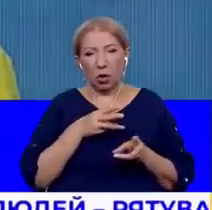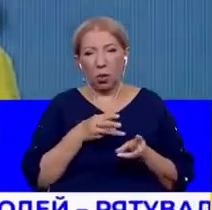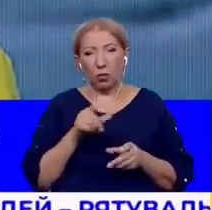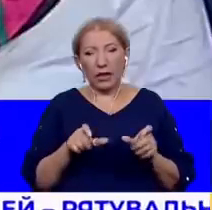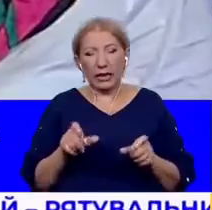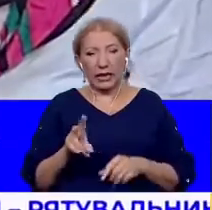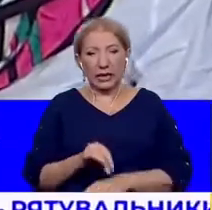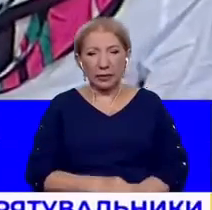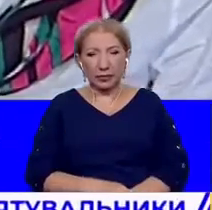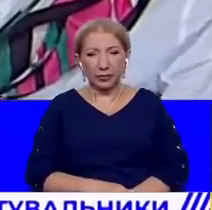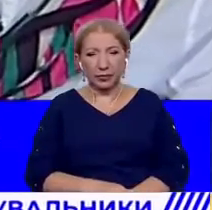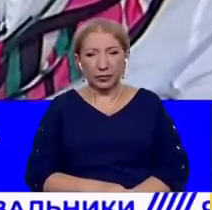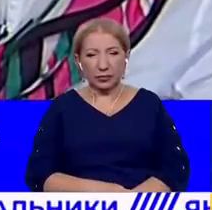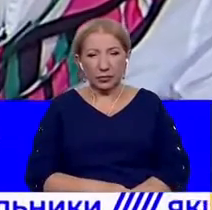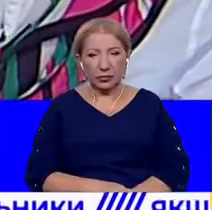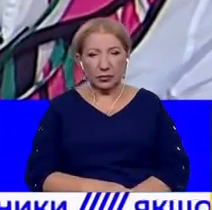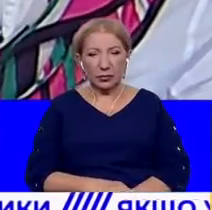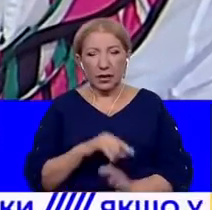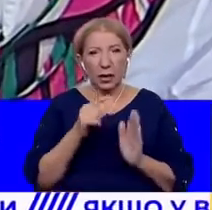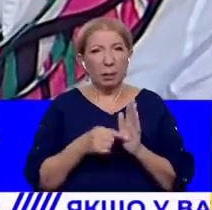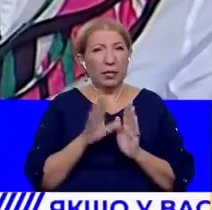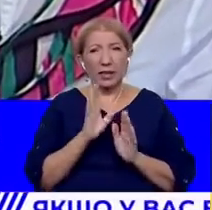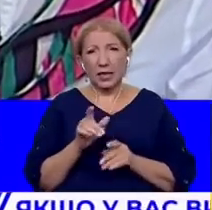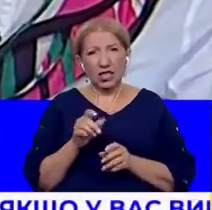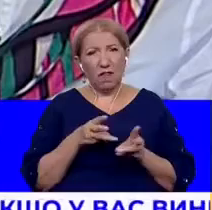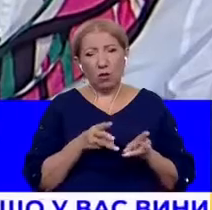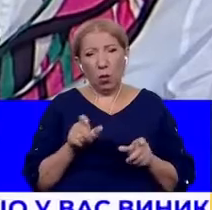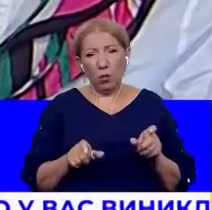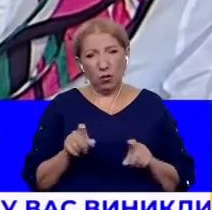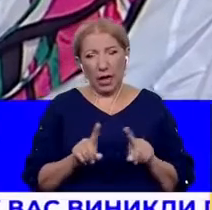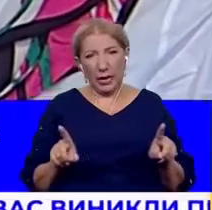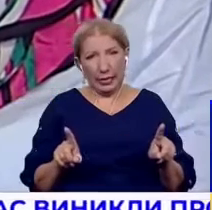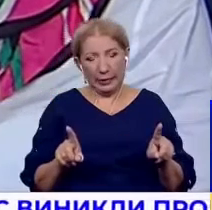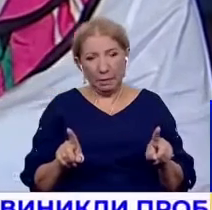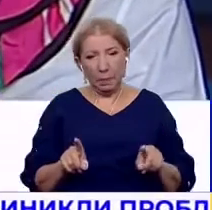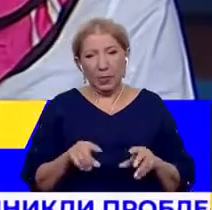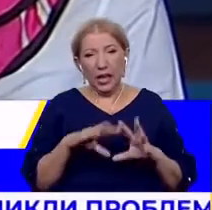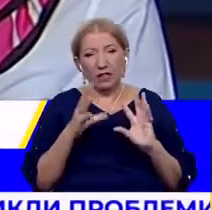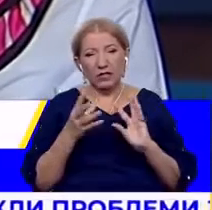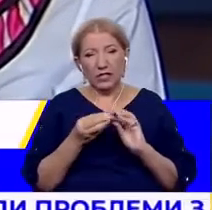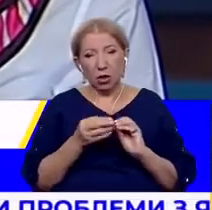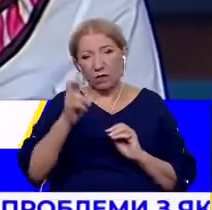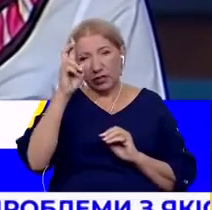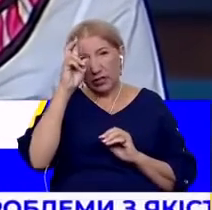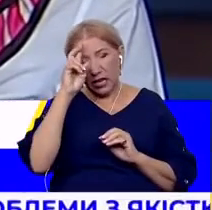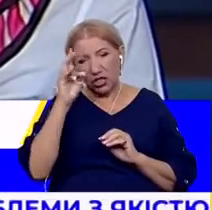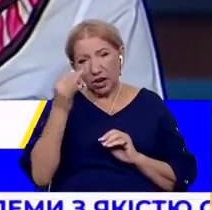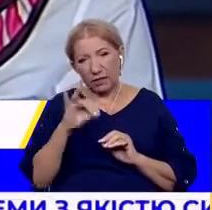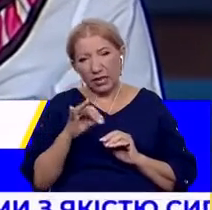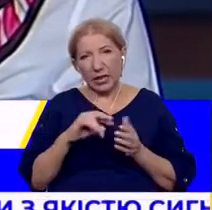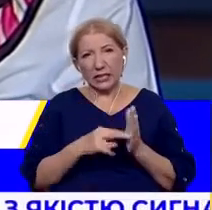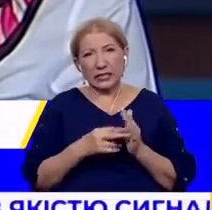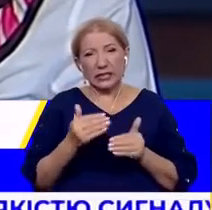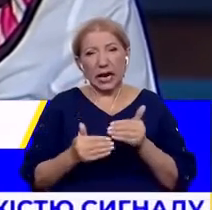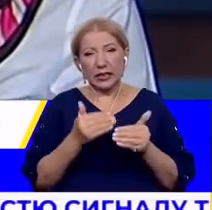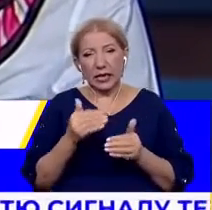комунальники? Дивіться, питання не лише в комунальниках, питання в цілому в державній